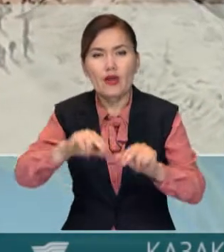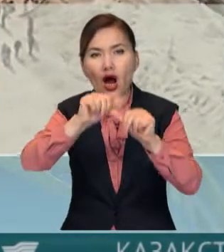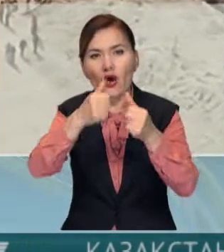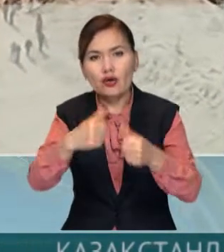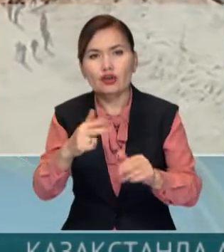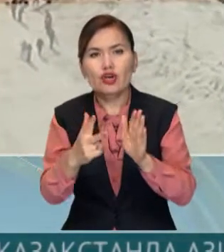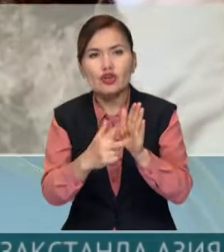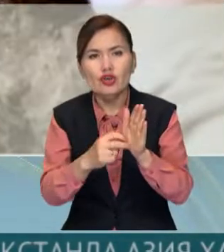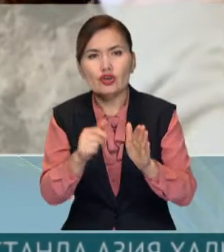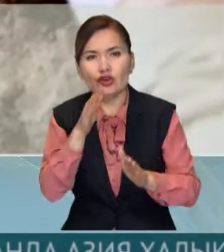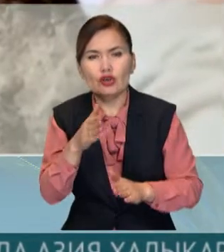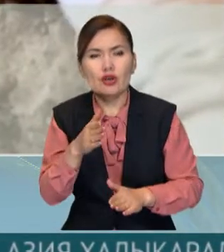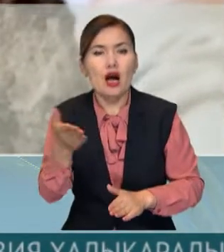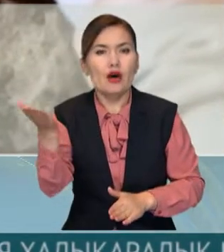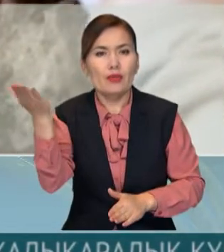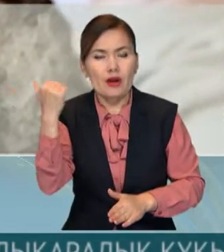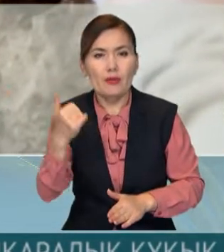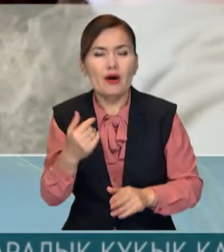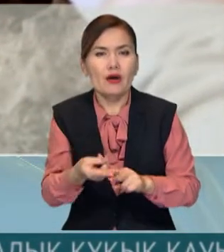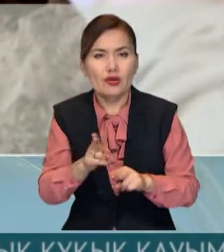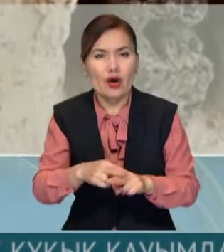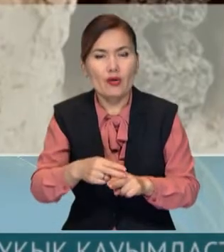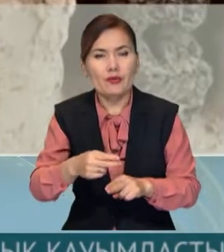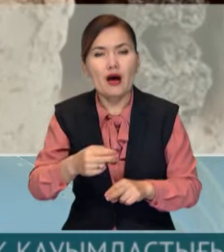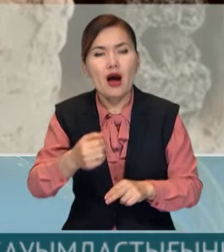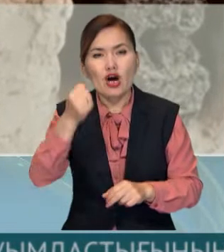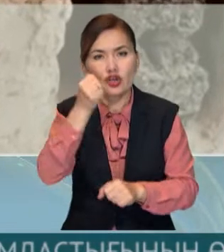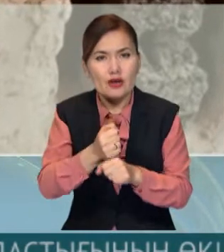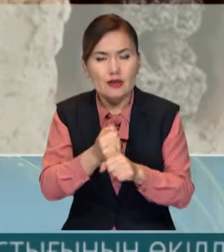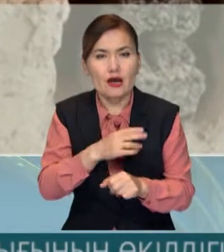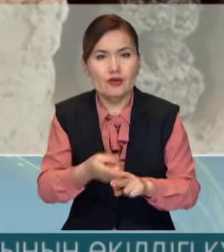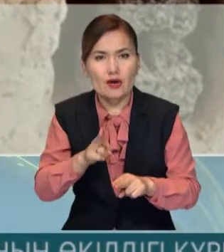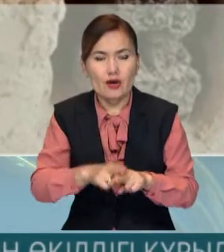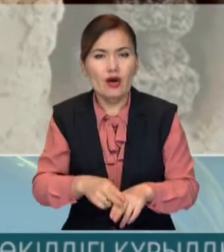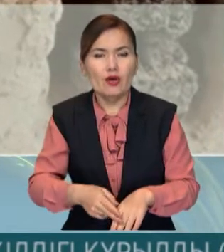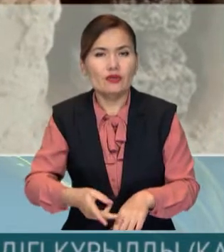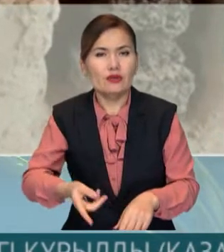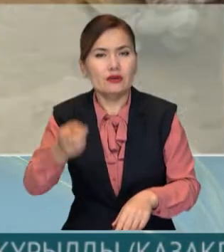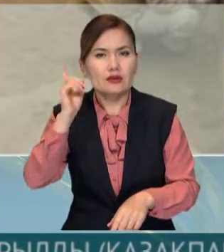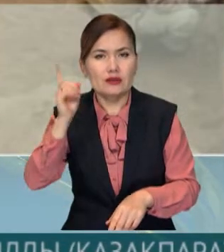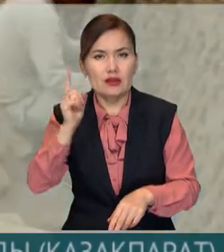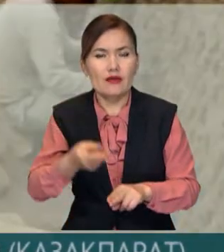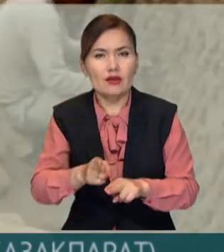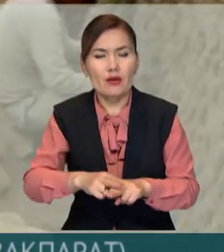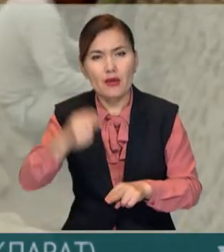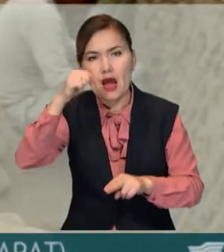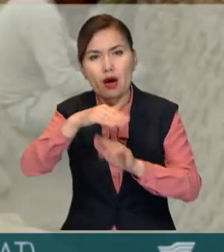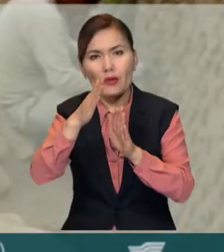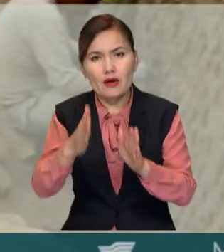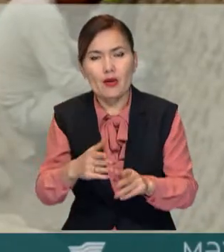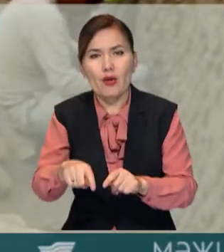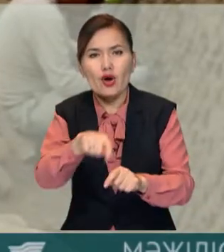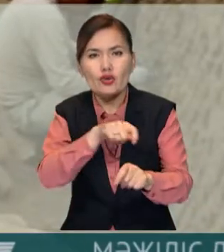осыдан 800 жыл бұрын пайда болған. Бұл мүсіндер өңірде табылған ең ежелгі заттар. Олардың ұзындығы 70